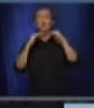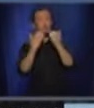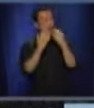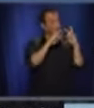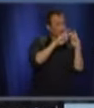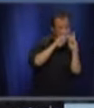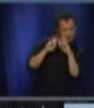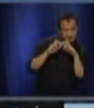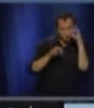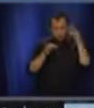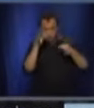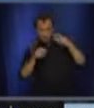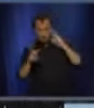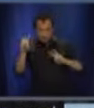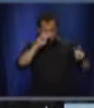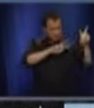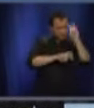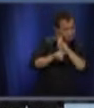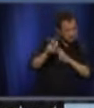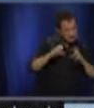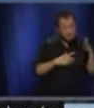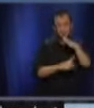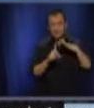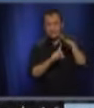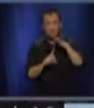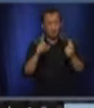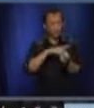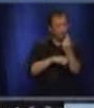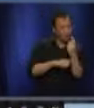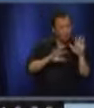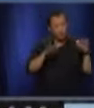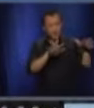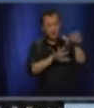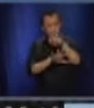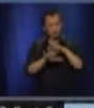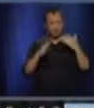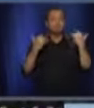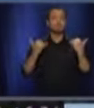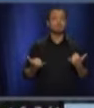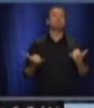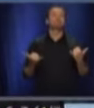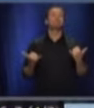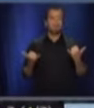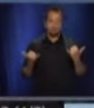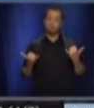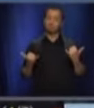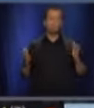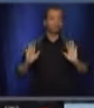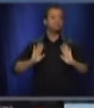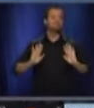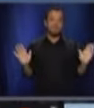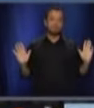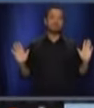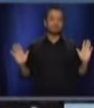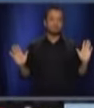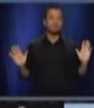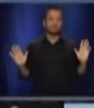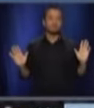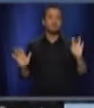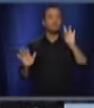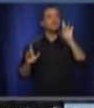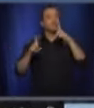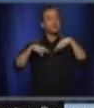le jugement, tous les différents faits, bien, c'est sûr qu'aujourd'hui, on se retrouve à environ 8 régions qui sont